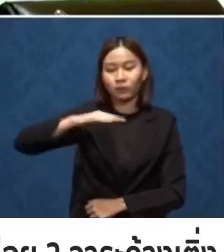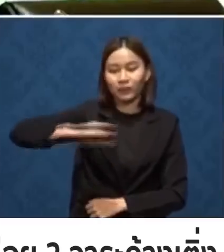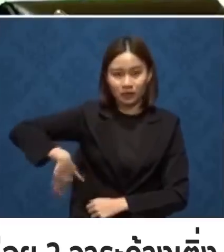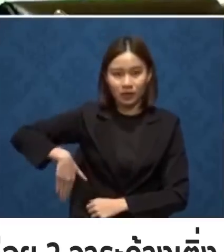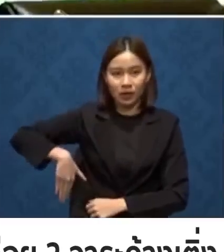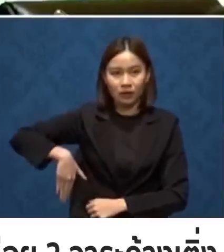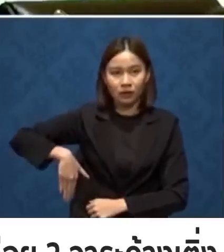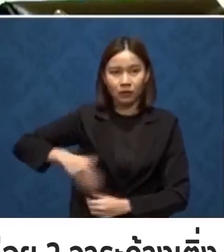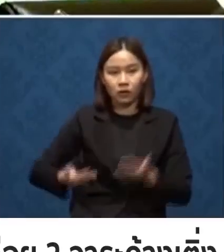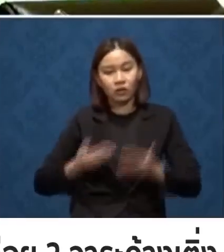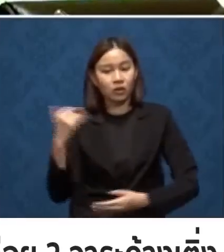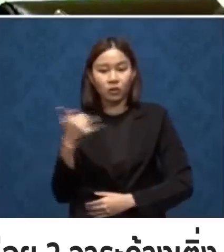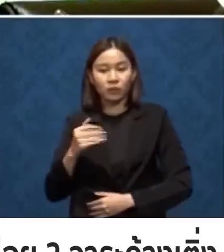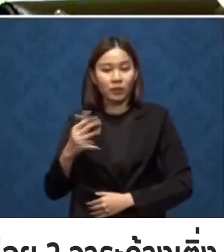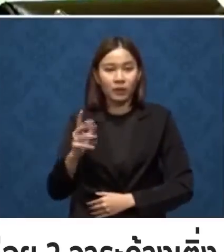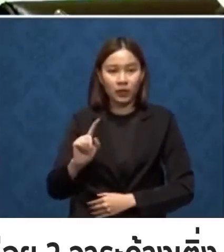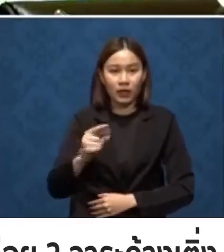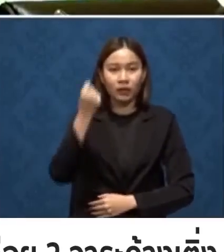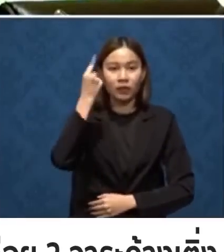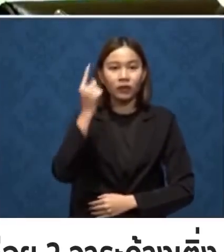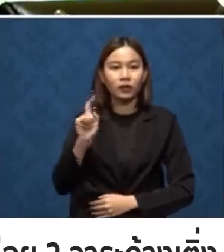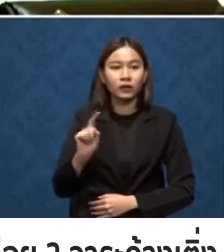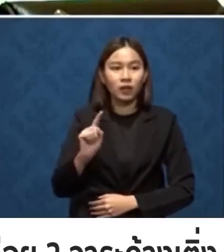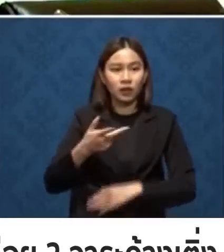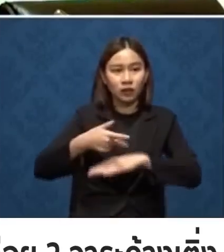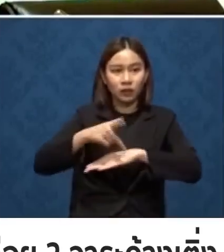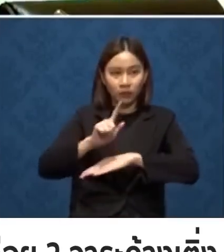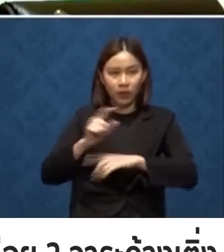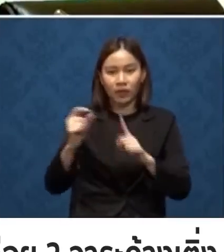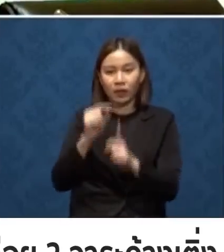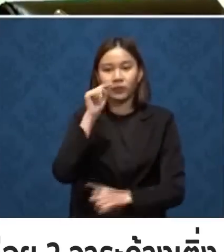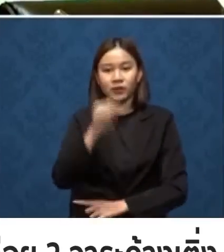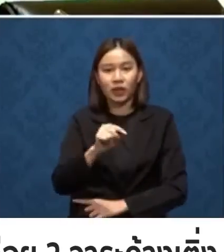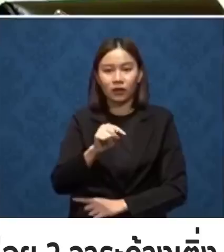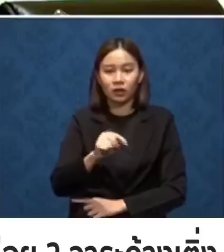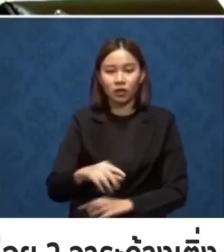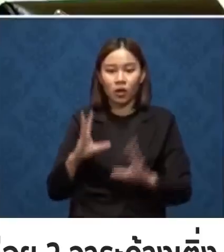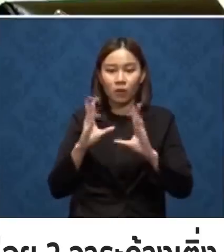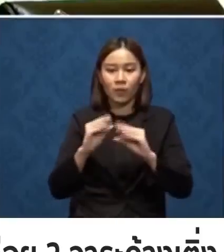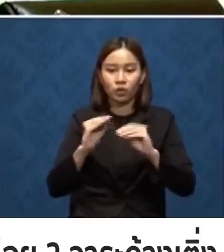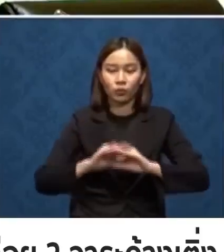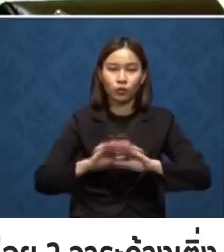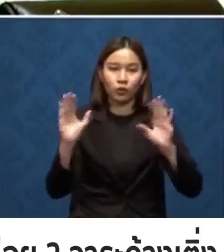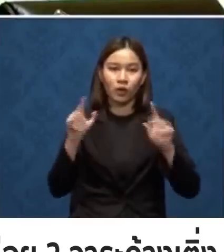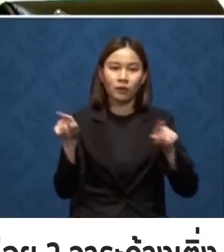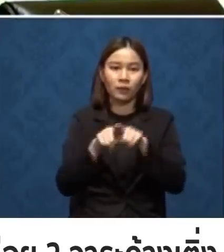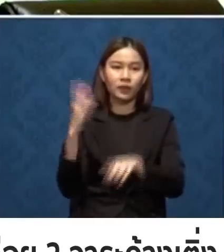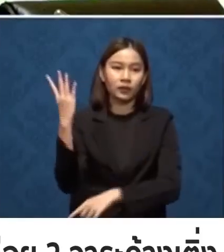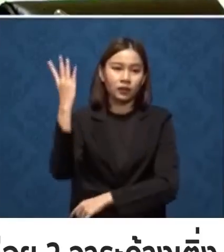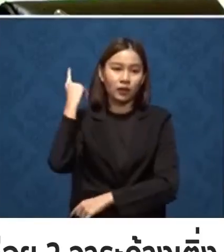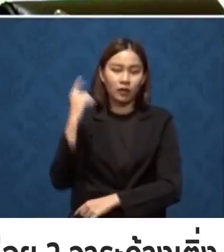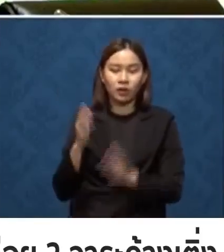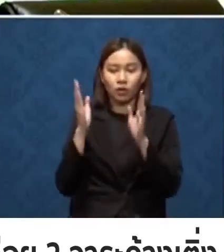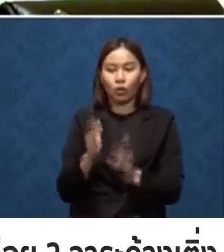มาน้อยไงโหวตมันอาจจะแพ้ก็ได้ฮะน้องมิวฮะคราวที่แล้วมัน395ถูกไหมฮะ ค ่ ะ แล้วเราก็ไม่รู้เหมือนกันว่